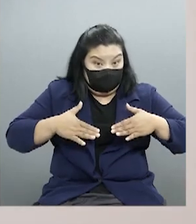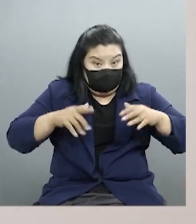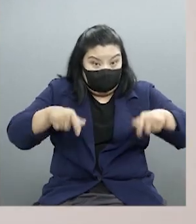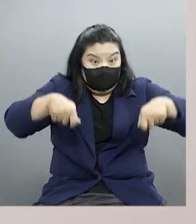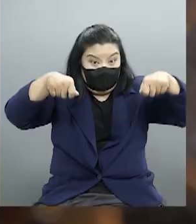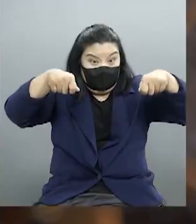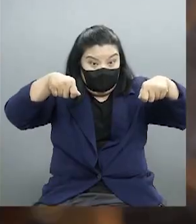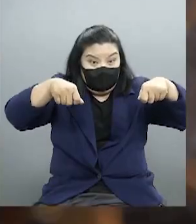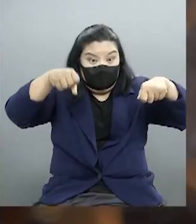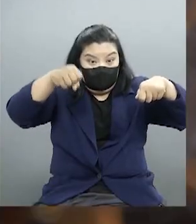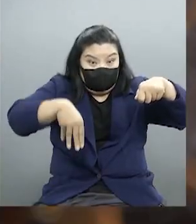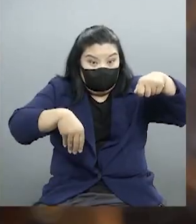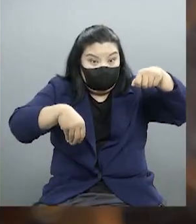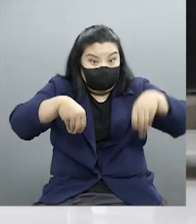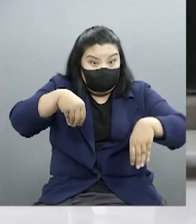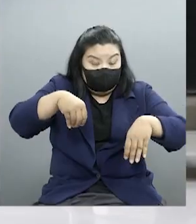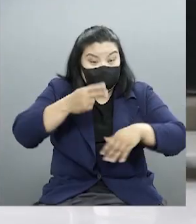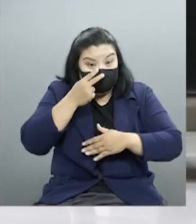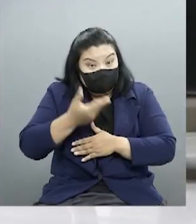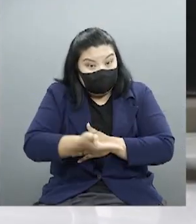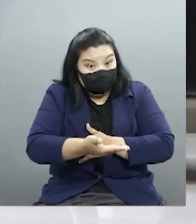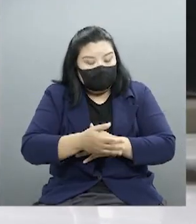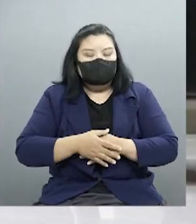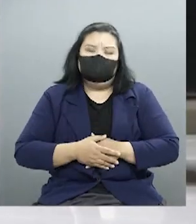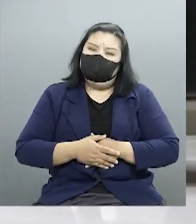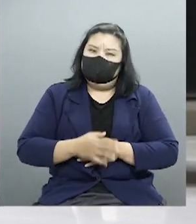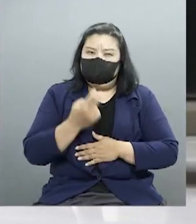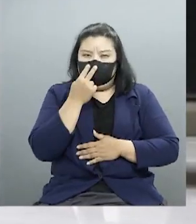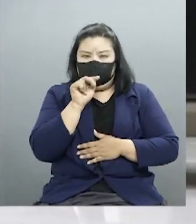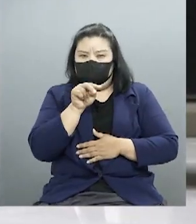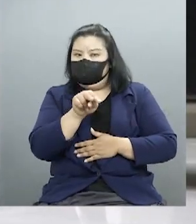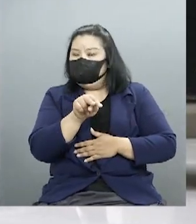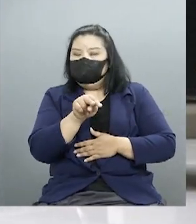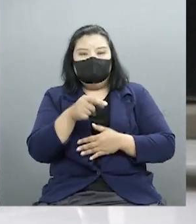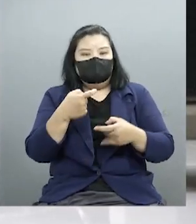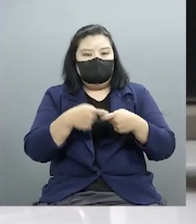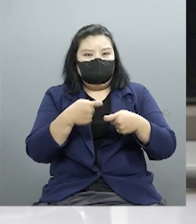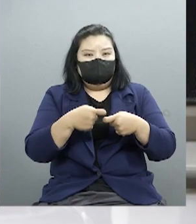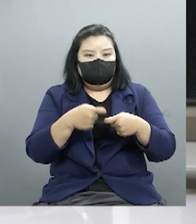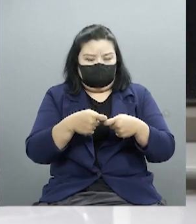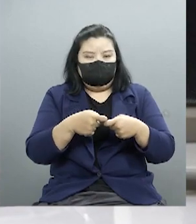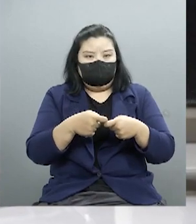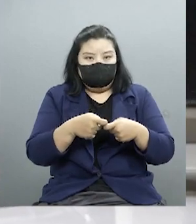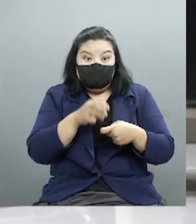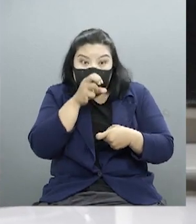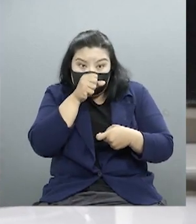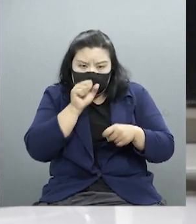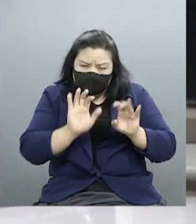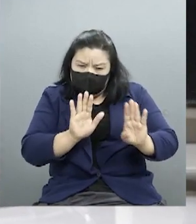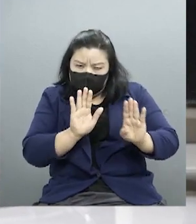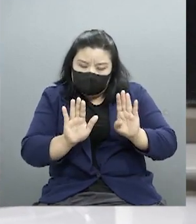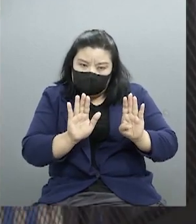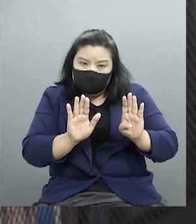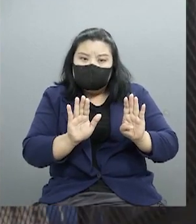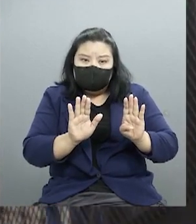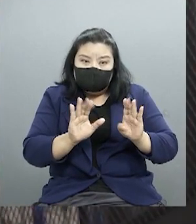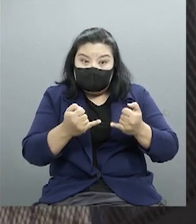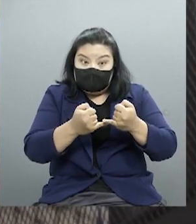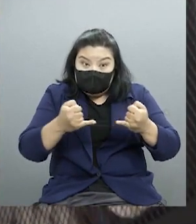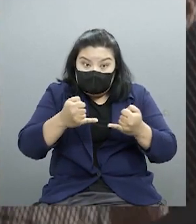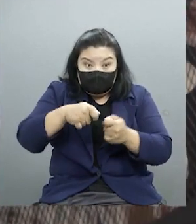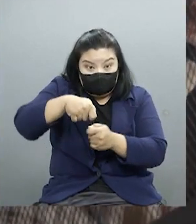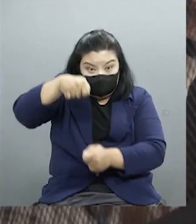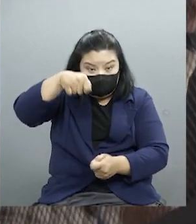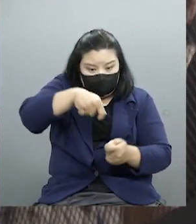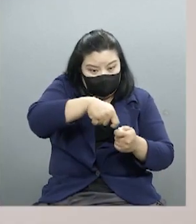ถุงทรายแล้วก็ปล่อยทิ้งลงมาอย่างเงี้ยซึ่งตอนนั้นน่ะเราก็จะดูมองค่อนข้างยากเพราะว่าในการทดสอบและการเปรียบเทียบกันเนี่ยขนาดของเส้น